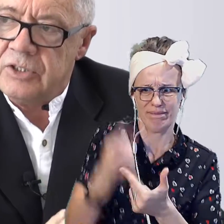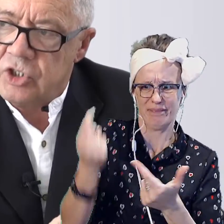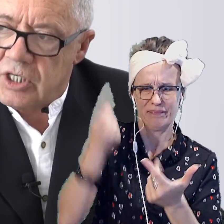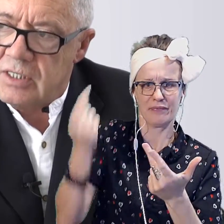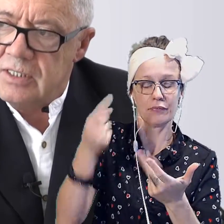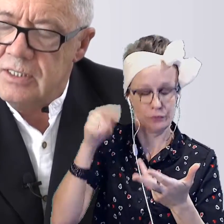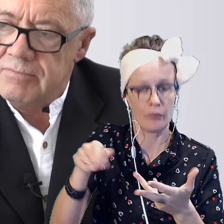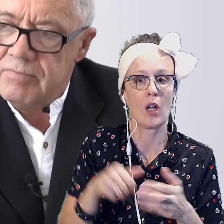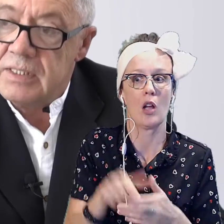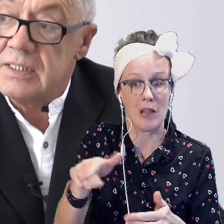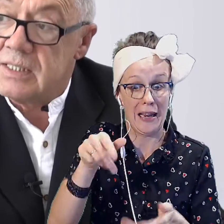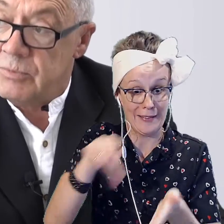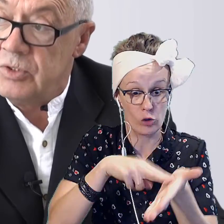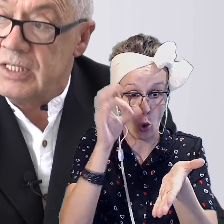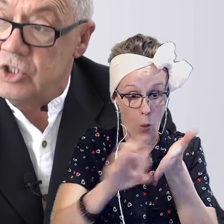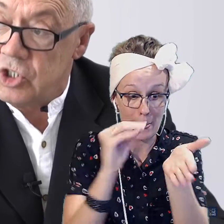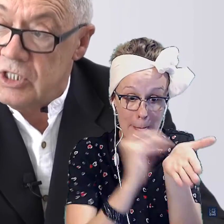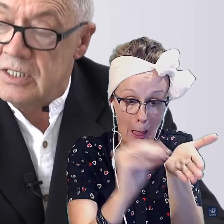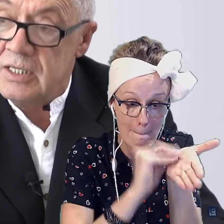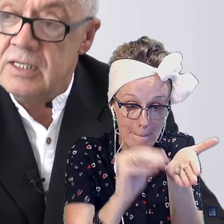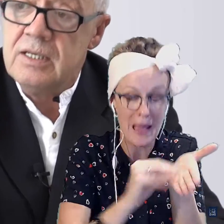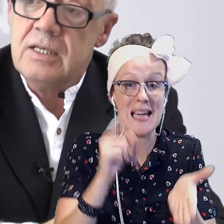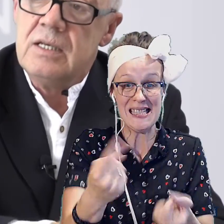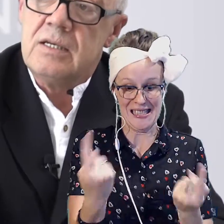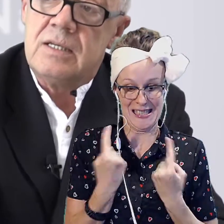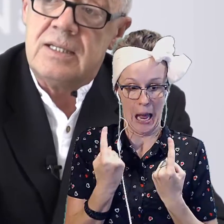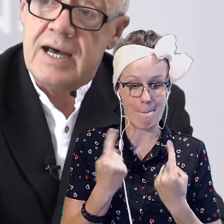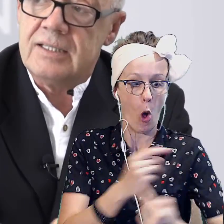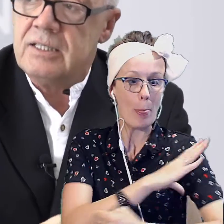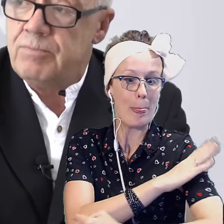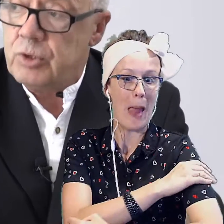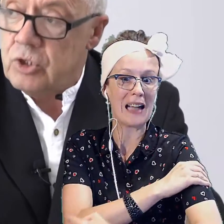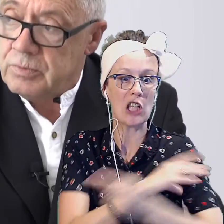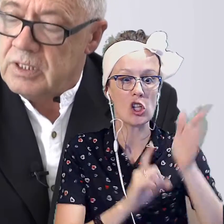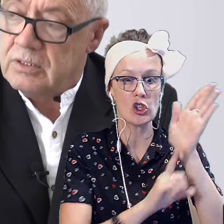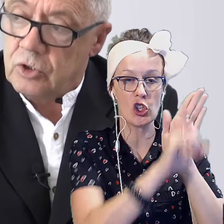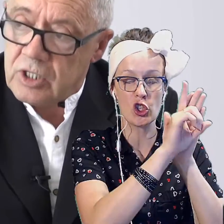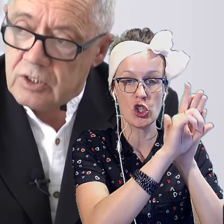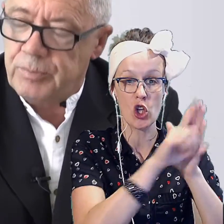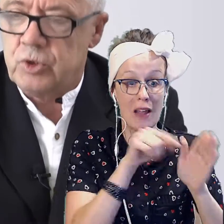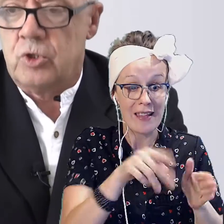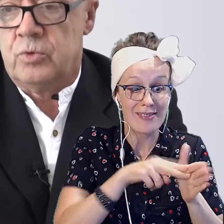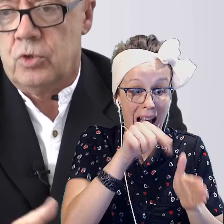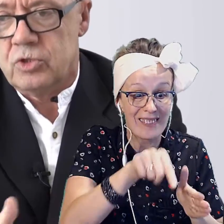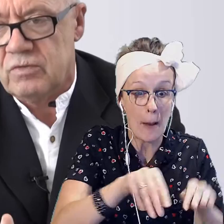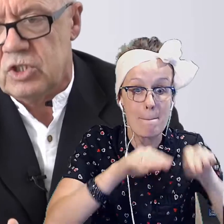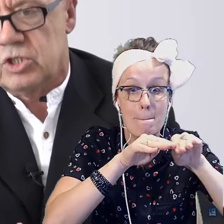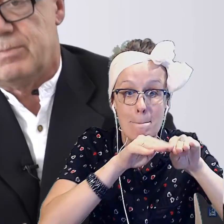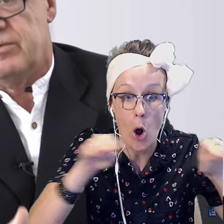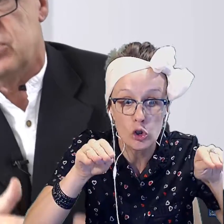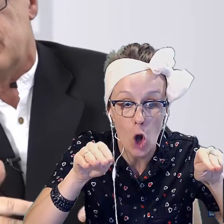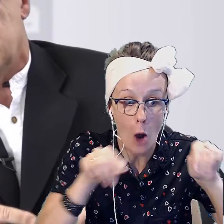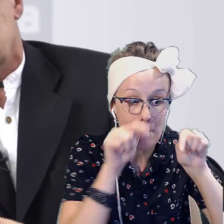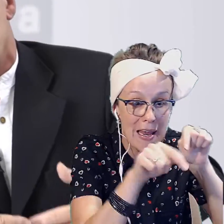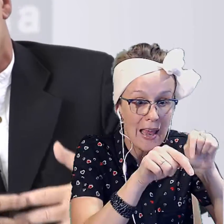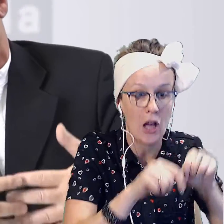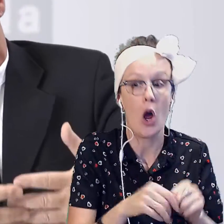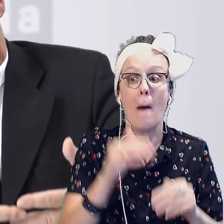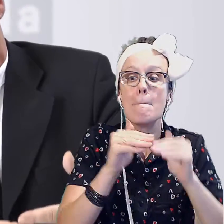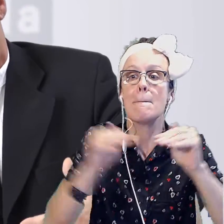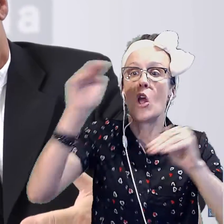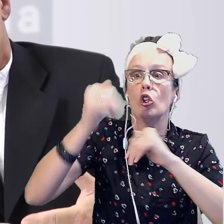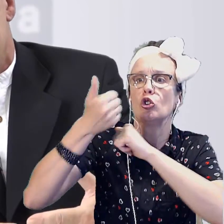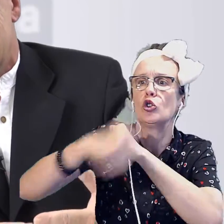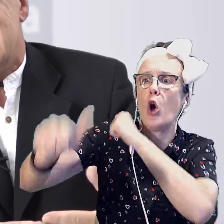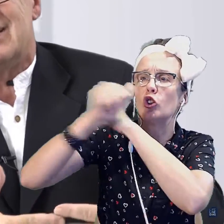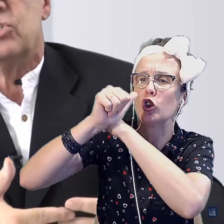aniżeli samo nadciśnienie na tym poziomie do tego poziomu oczywiście powyżej poziomu